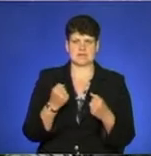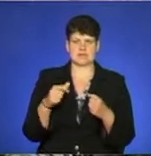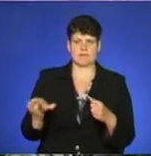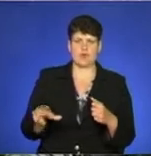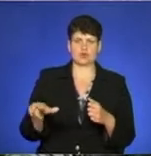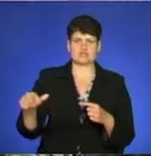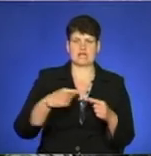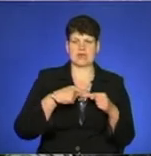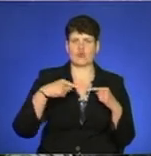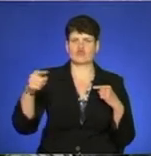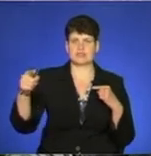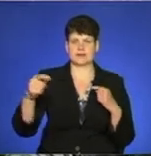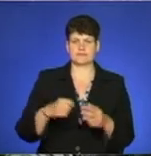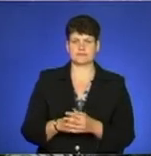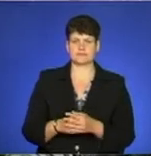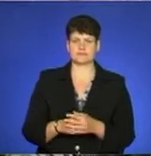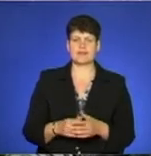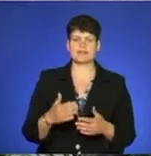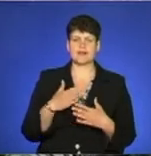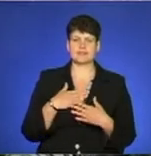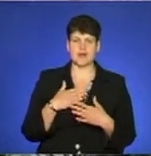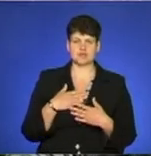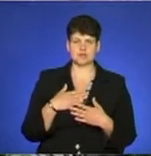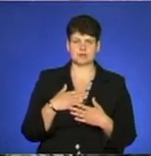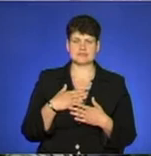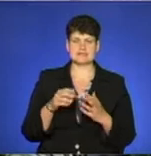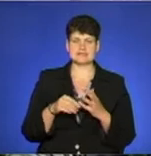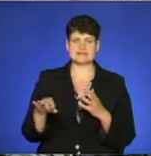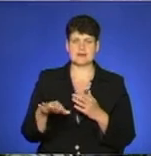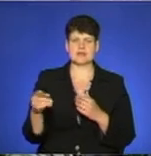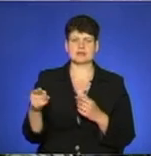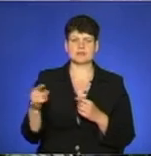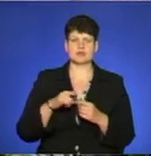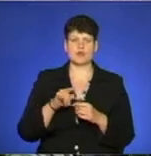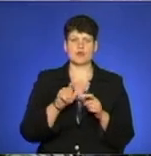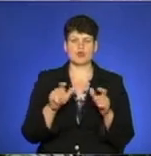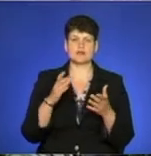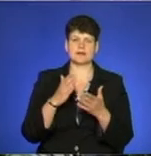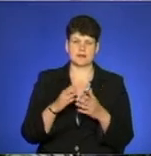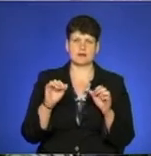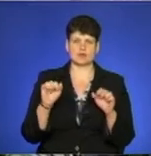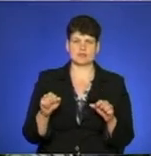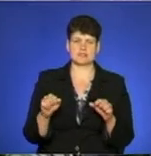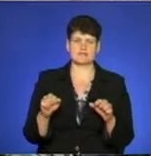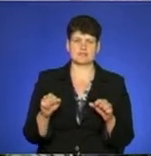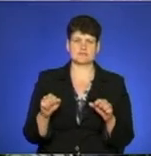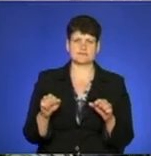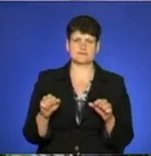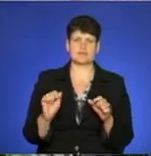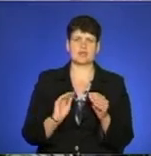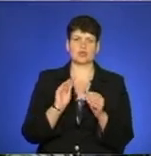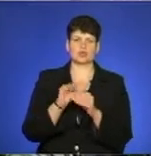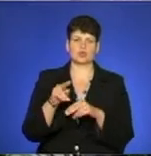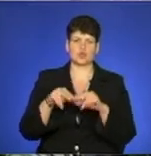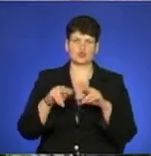довжина її. Оскільки на наших землях Тернопільського аеропорту є можливість фізичної добудови